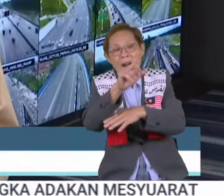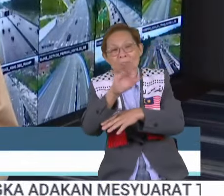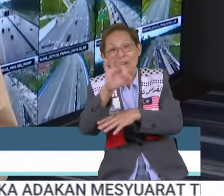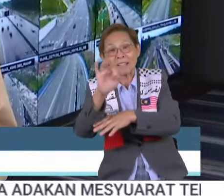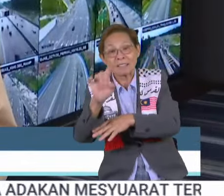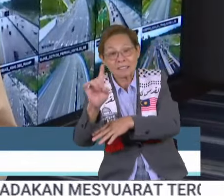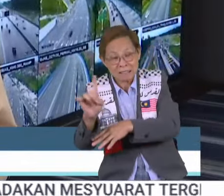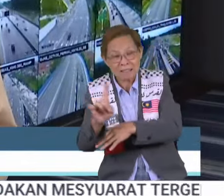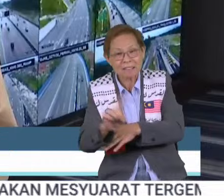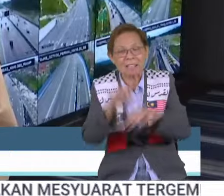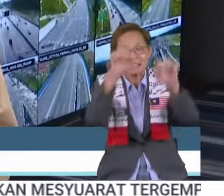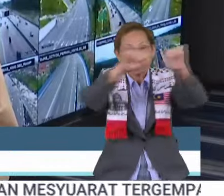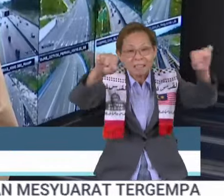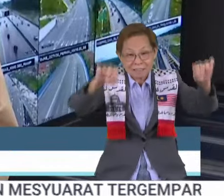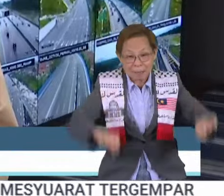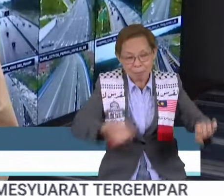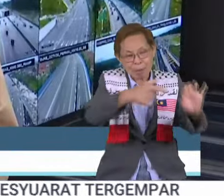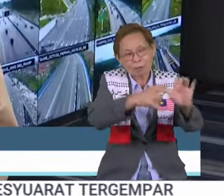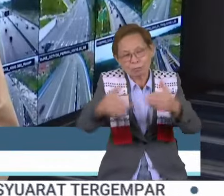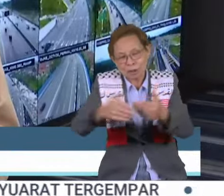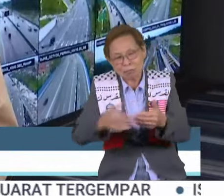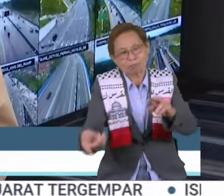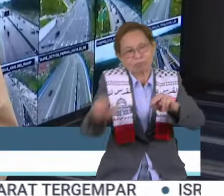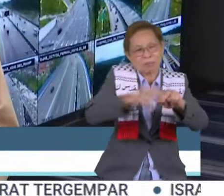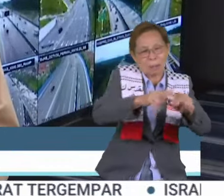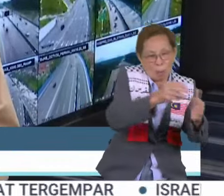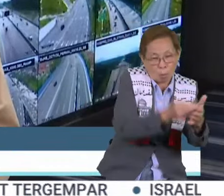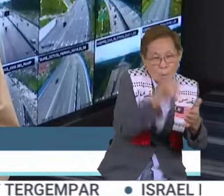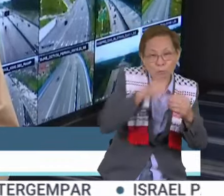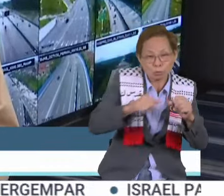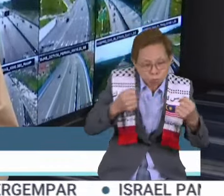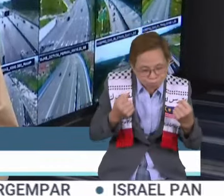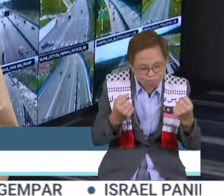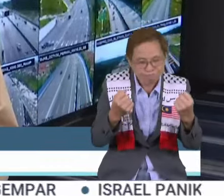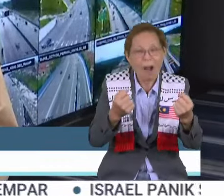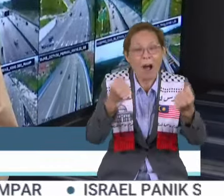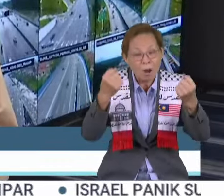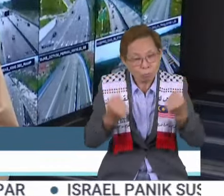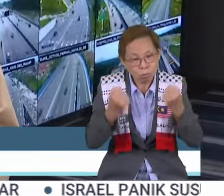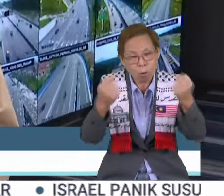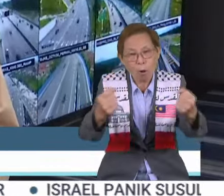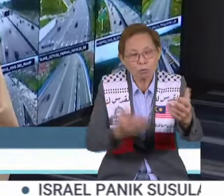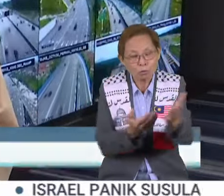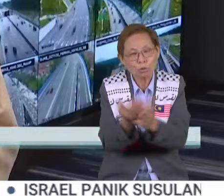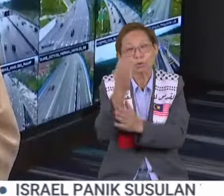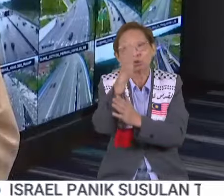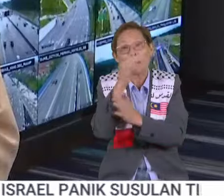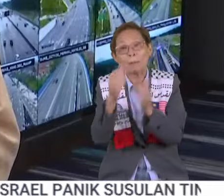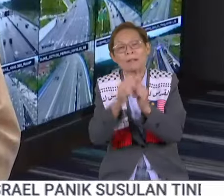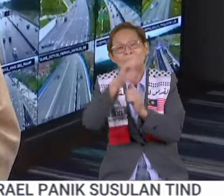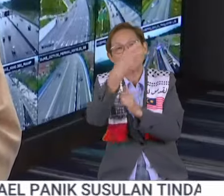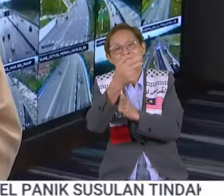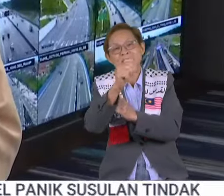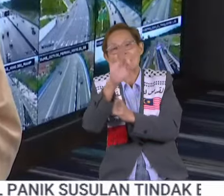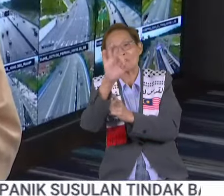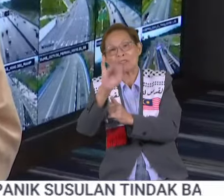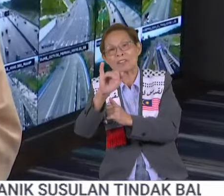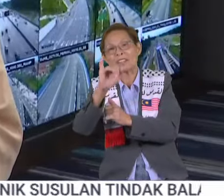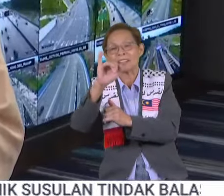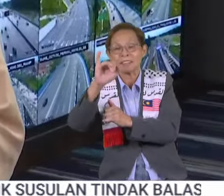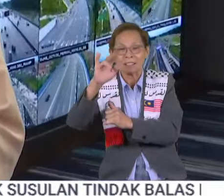di stesen terdekat bagi memudahkan perjalanan anda. Dan sekian laporan dari saya. Terus sahaja ke Melaka bersama Syafinas untuk